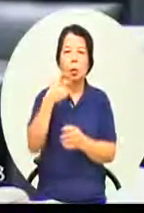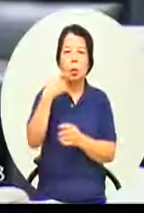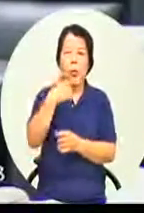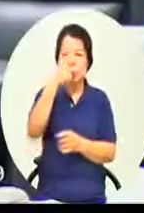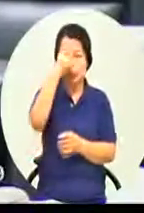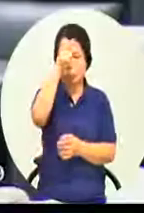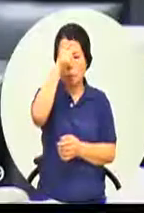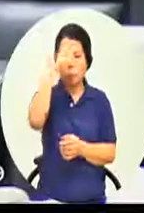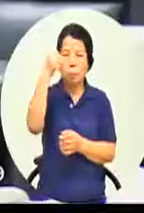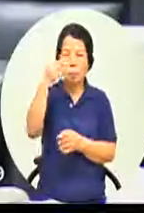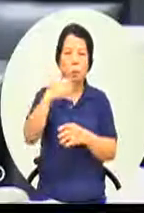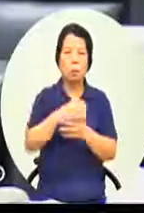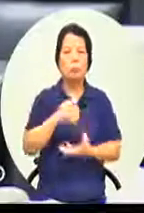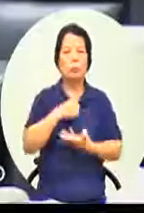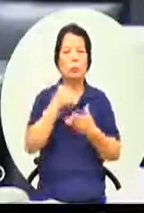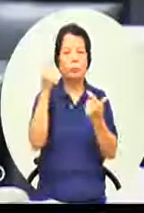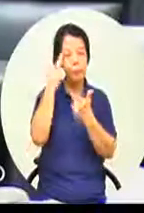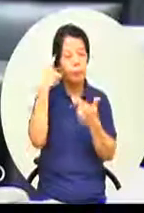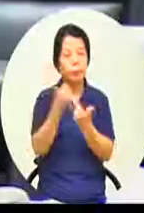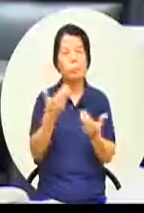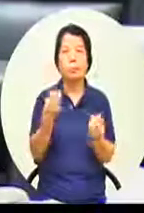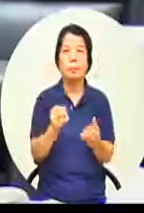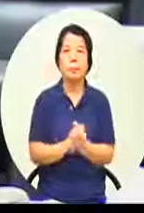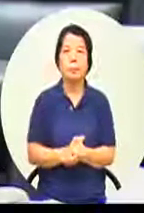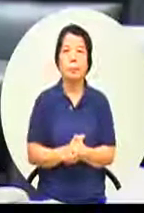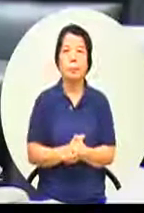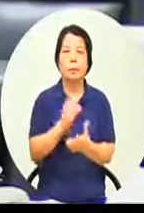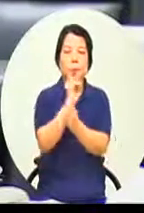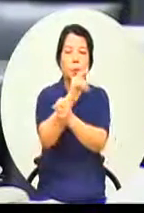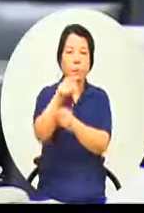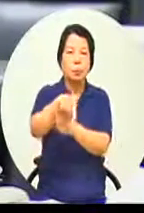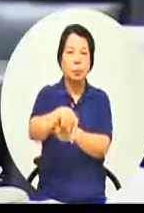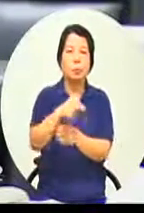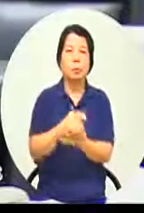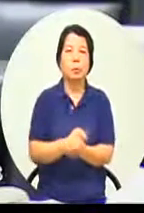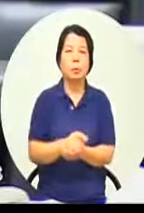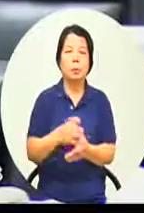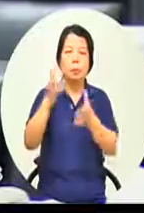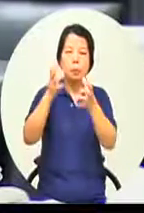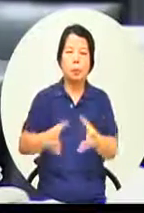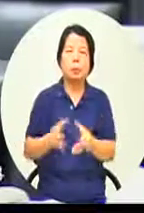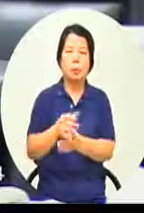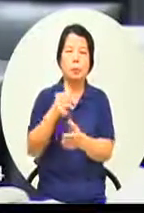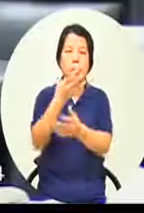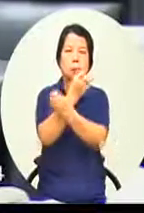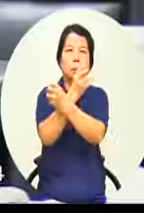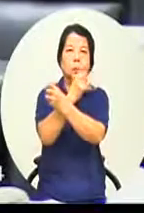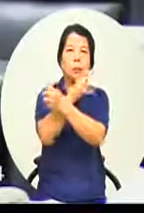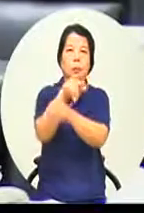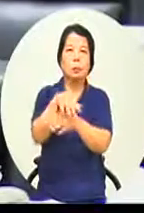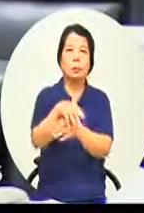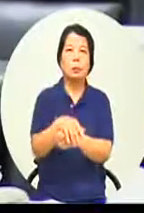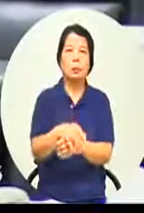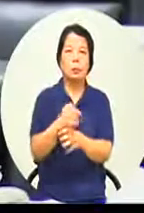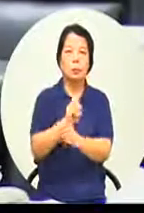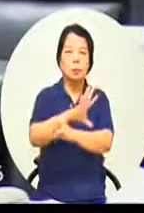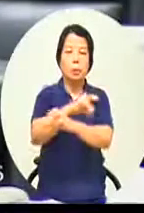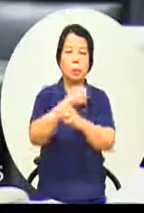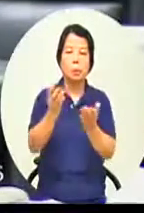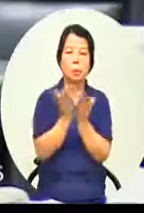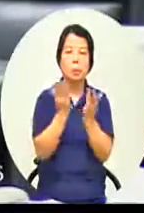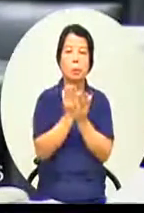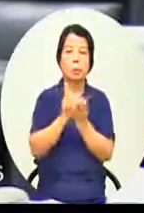所以我们也希望说市长，局长你这个地方是不是能够来考虑架设一个红绿灯，然后供上下学的时